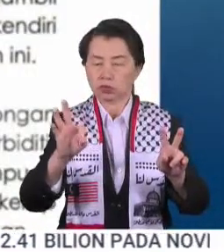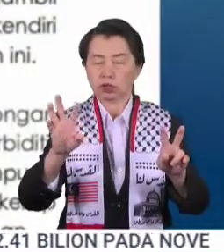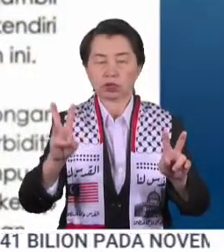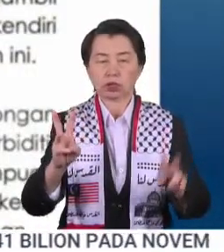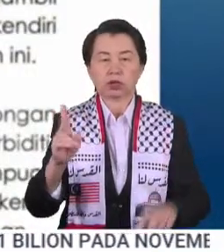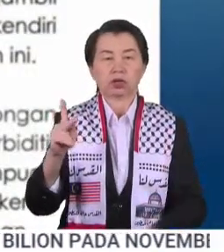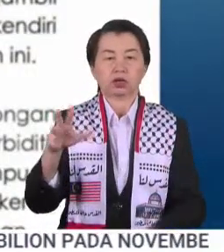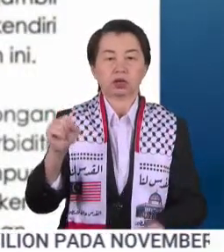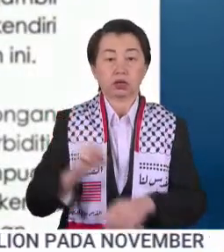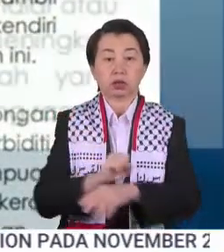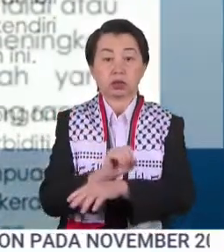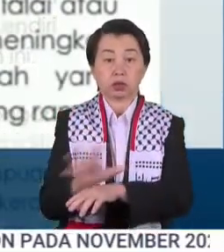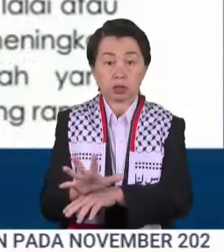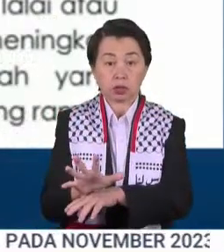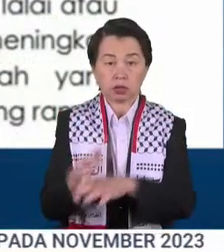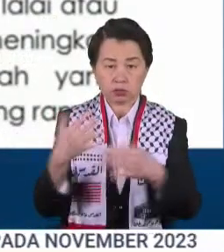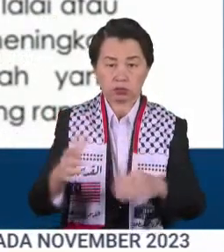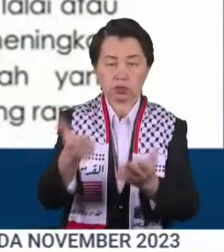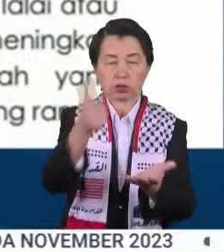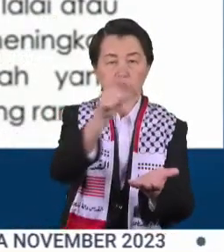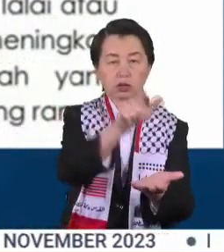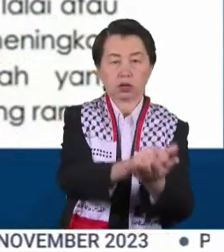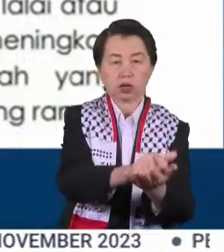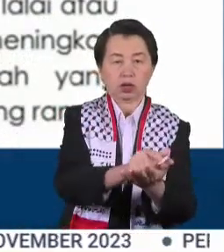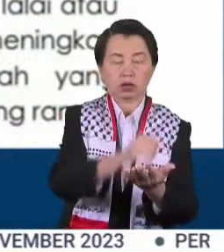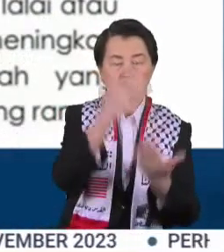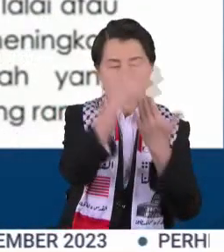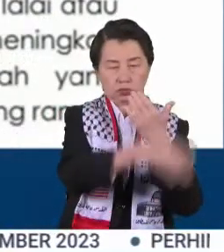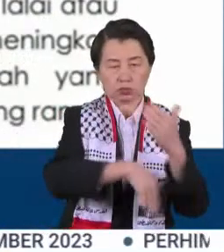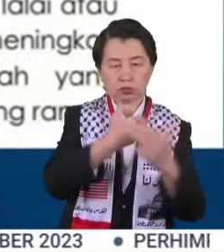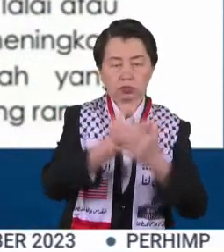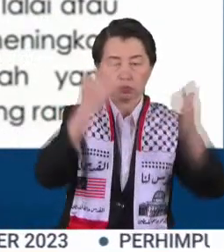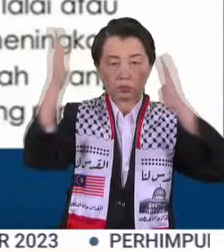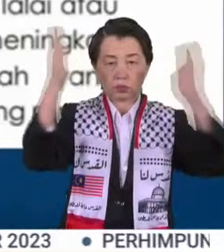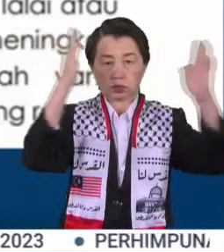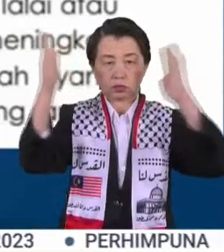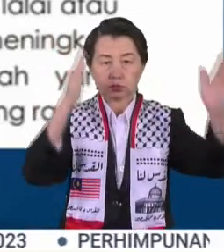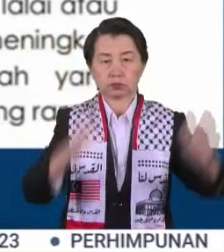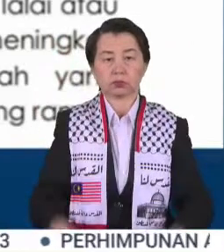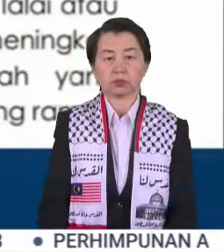20,696 kes COVID-19 dilaporkan di seluruh negara.